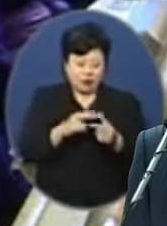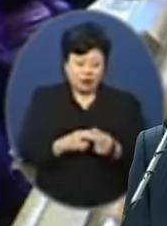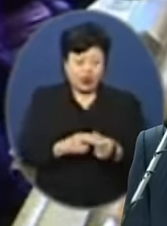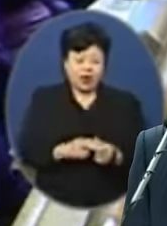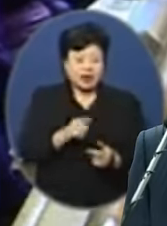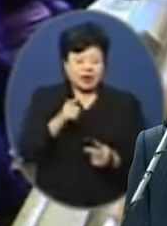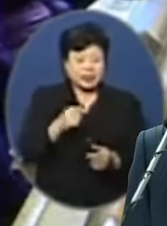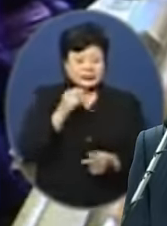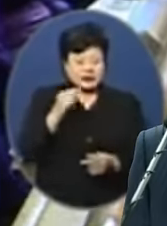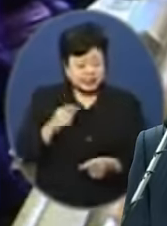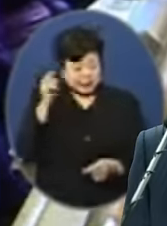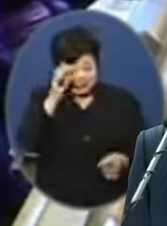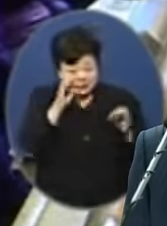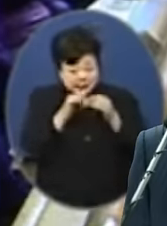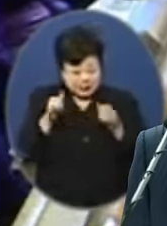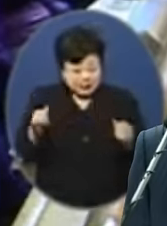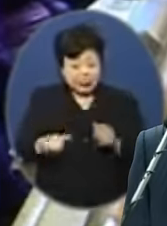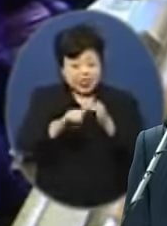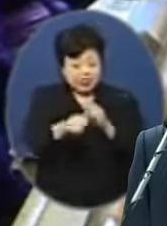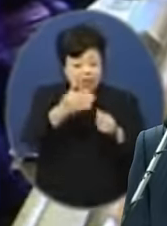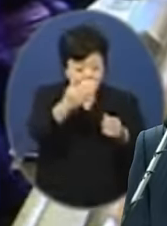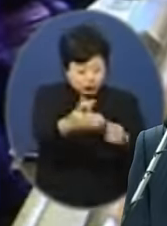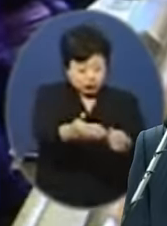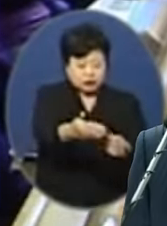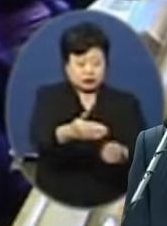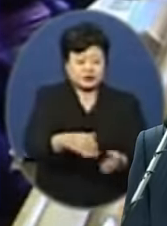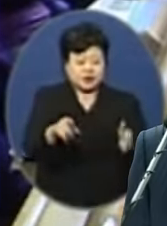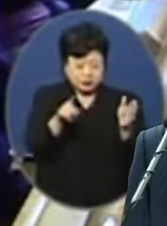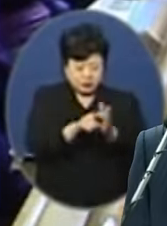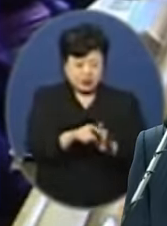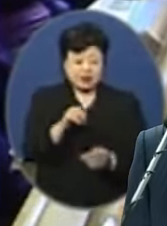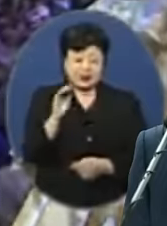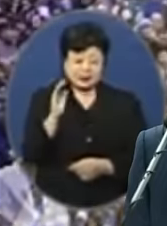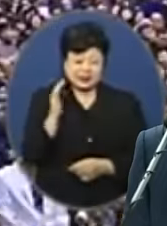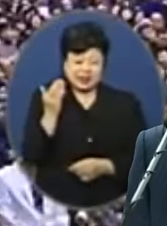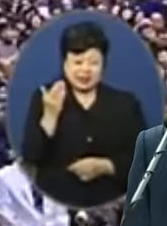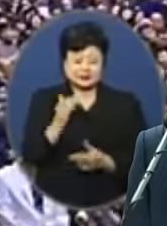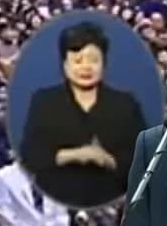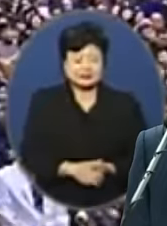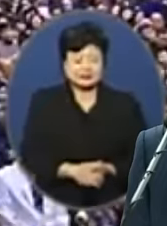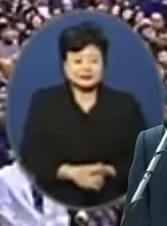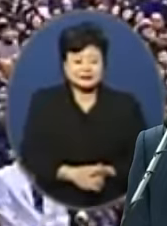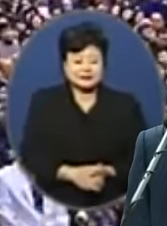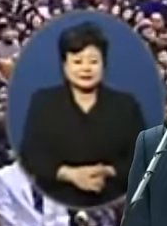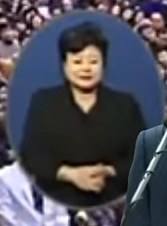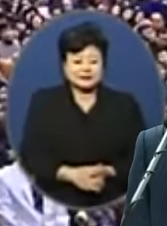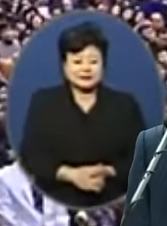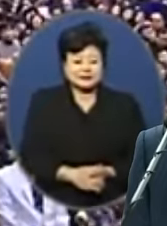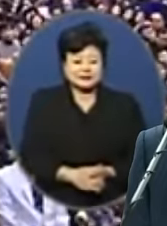것과 또한 그가 자기를 찾는 자들에게 상 주신 이심을 믿어야 할지.